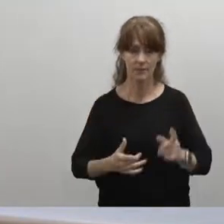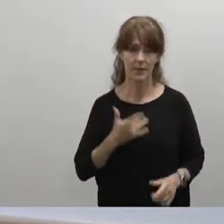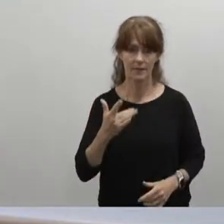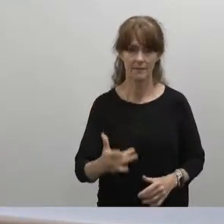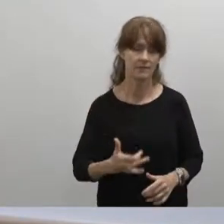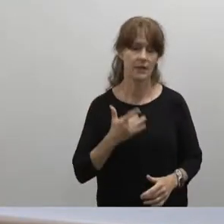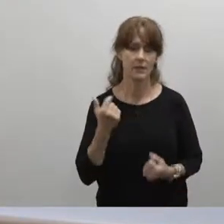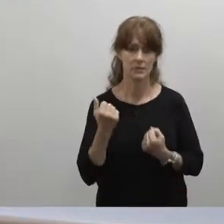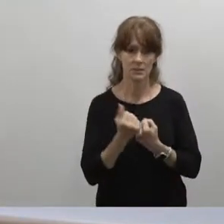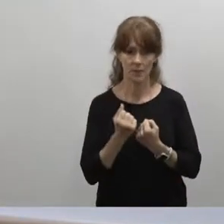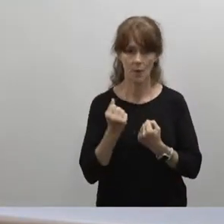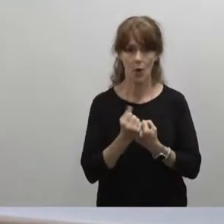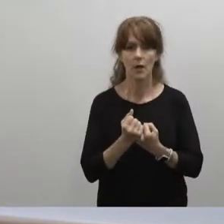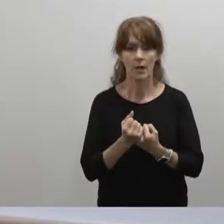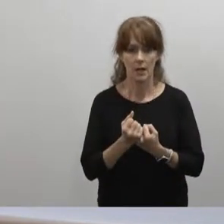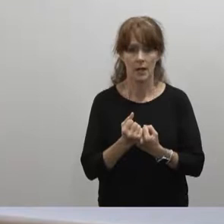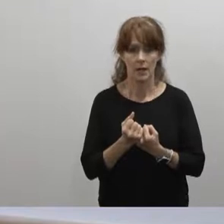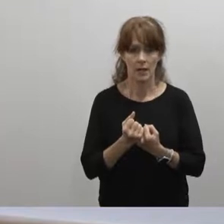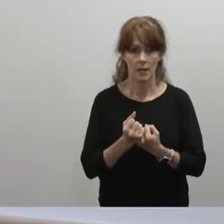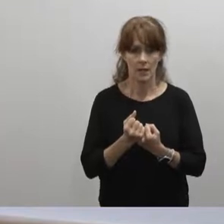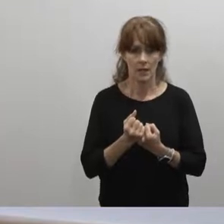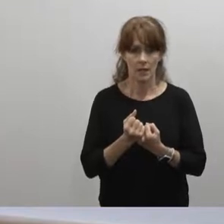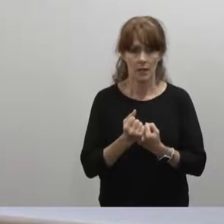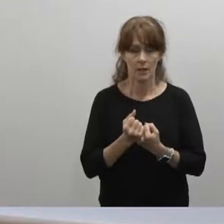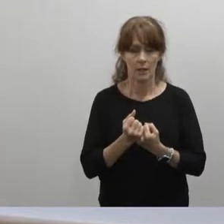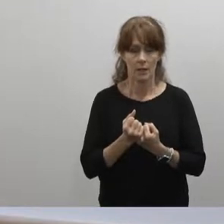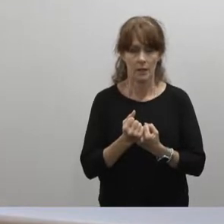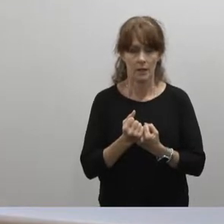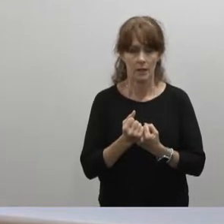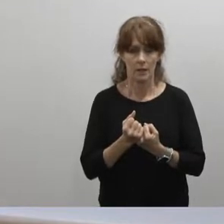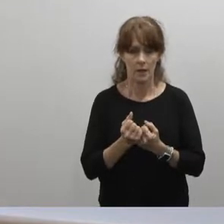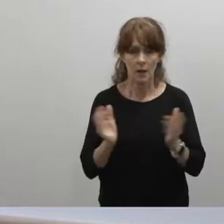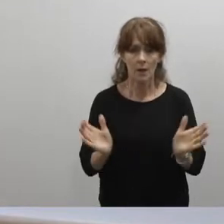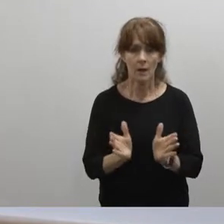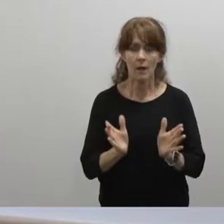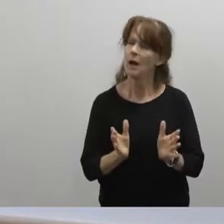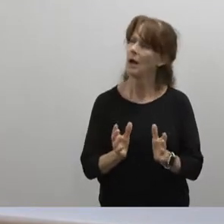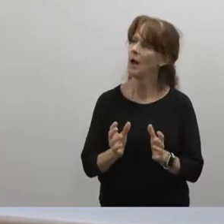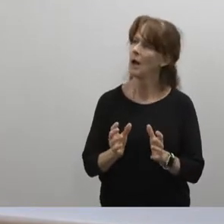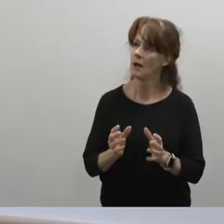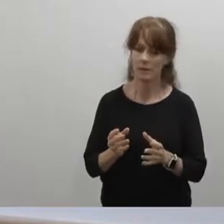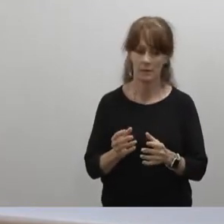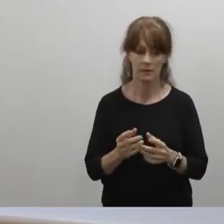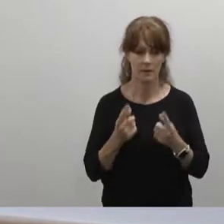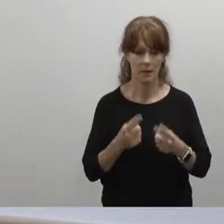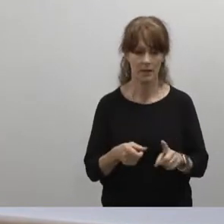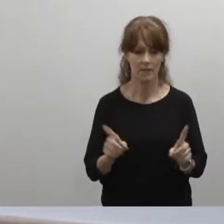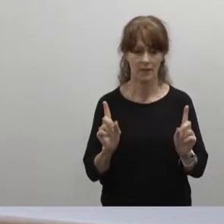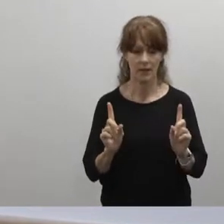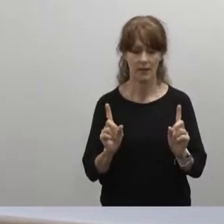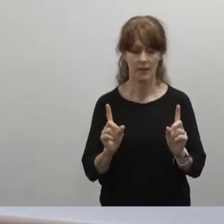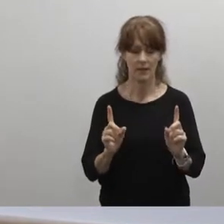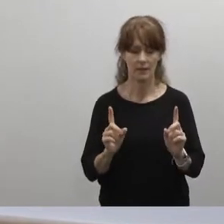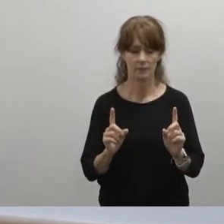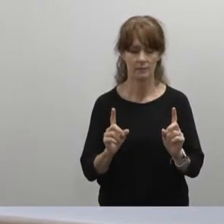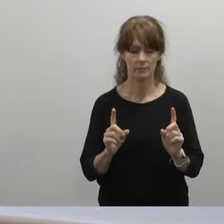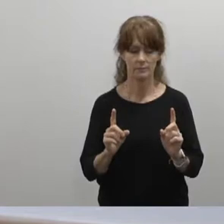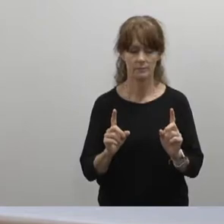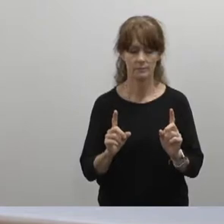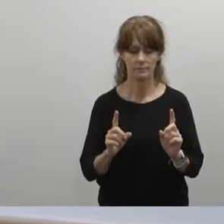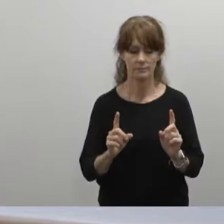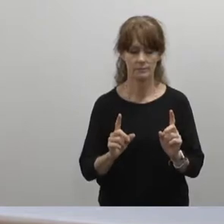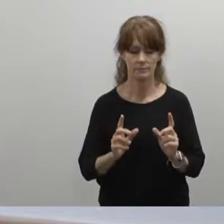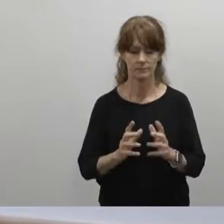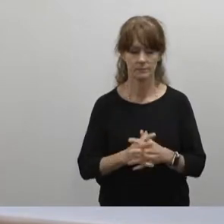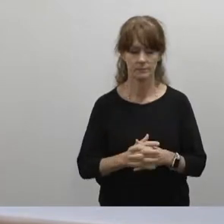để cọ hiện chấm còn miền làm thà cọ trợ bàn ca chui quan tro nâng chui dục chất tục đặng